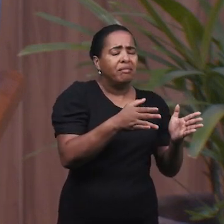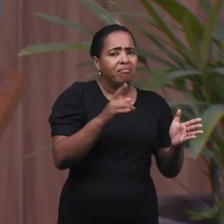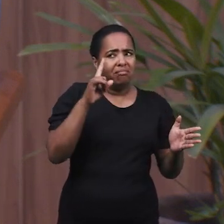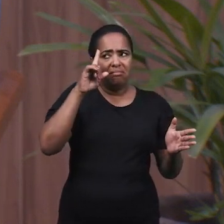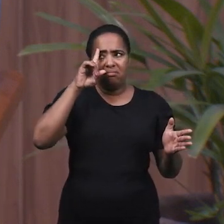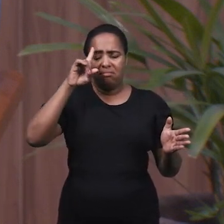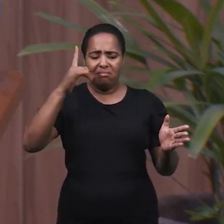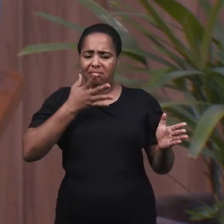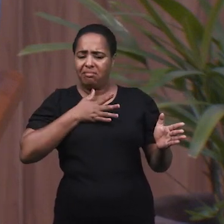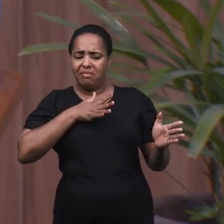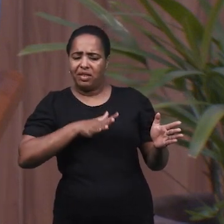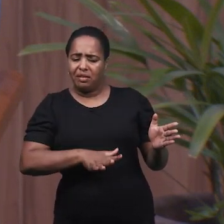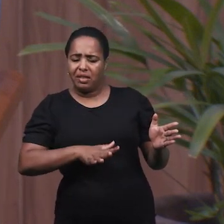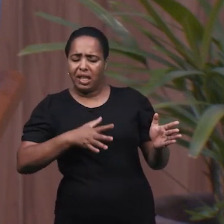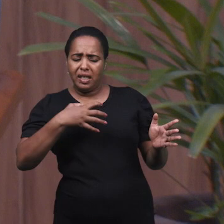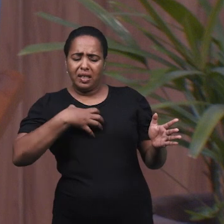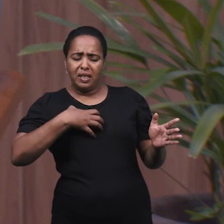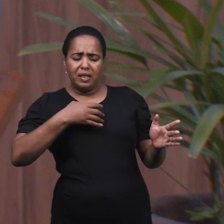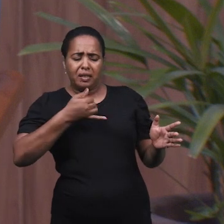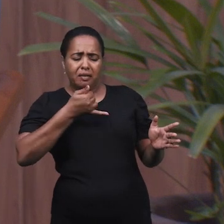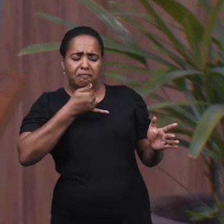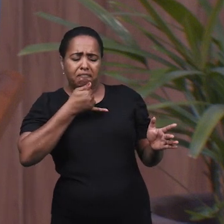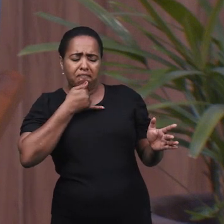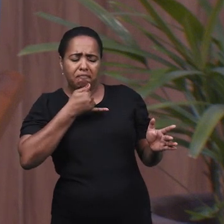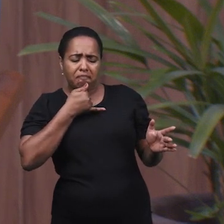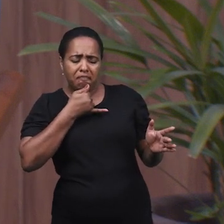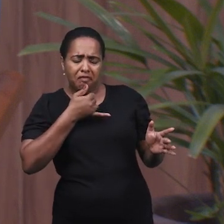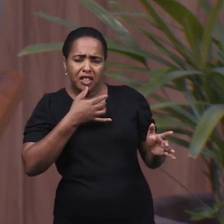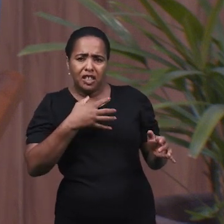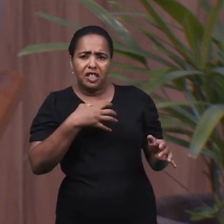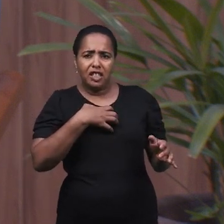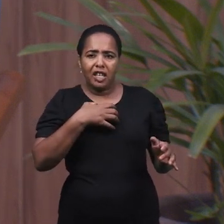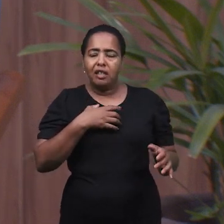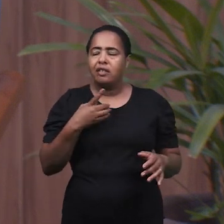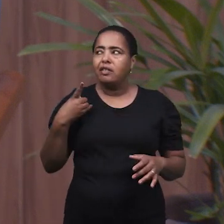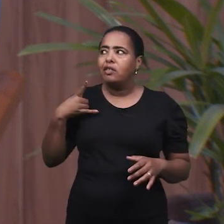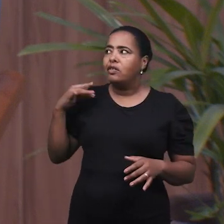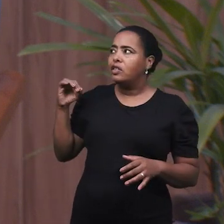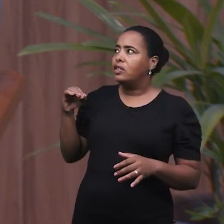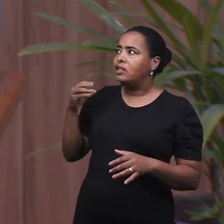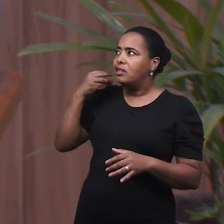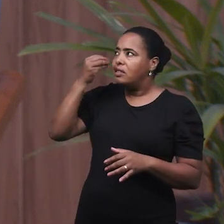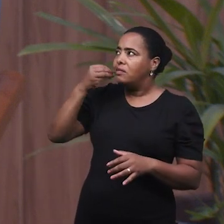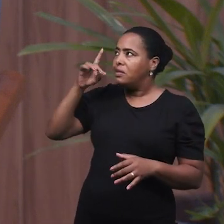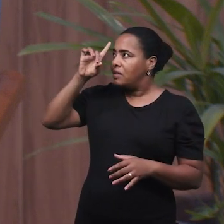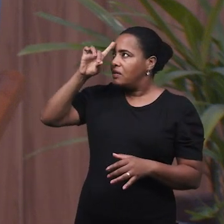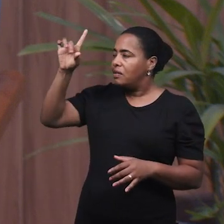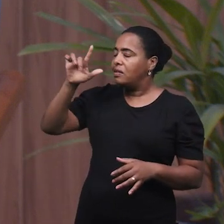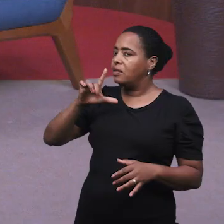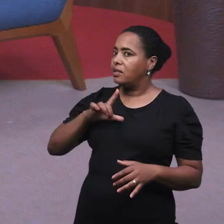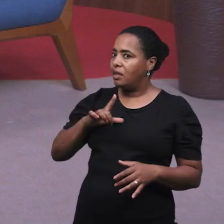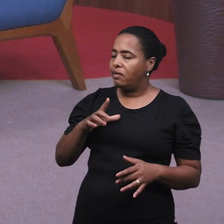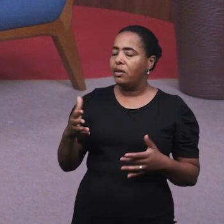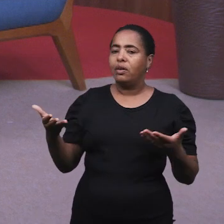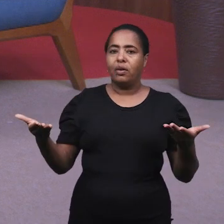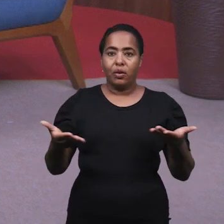veut pas pour sa vie. Il est triste quand il rappelle qu'un jour, il a eu une expérience avec